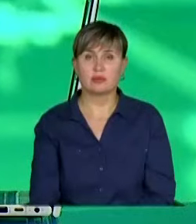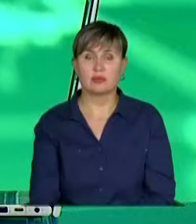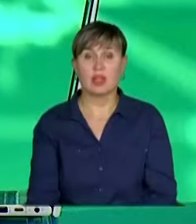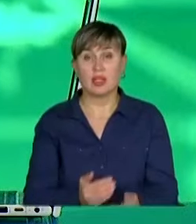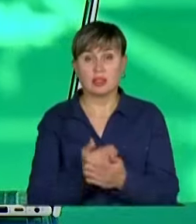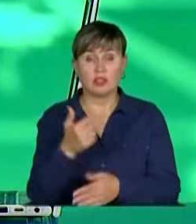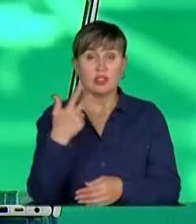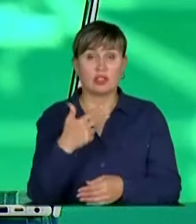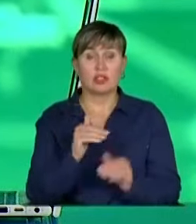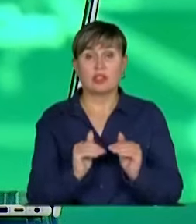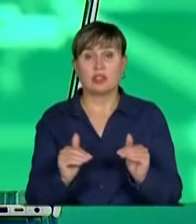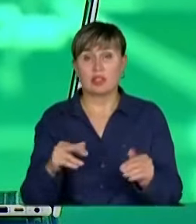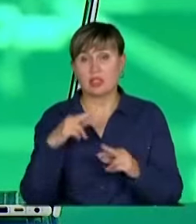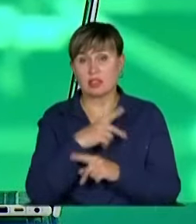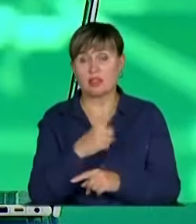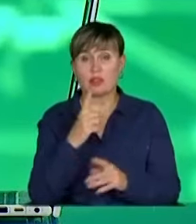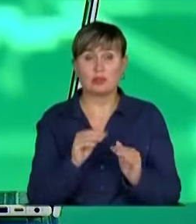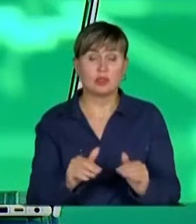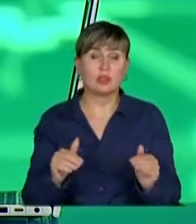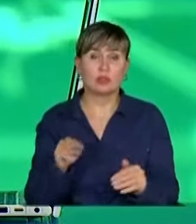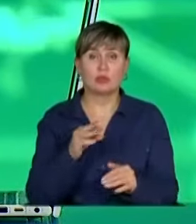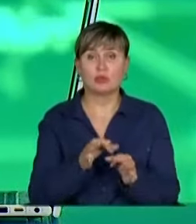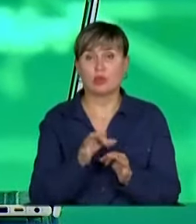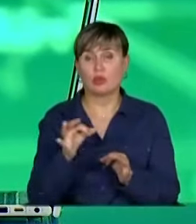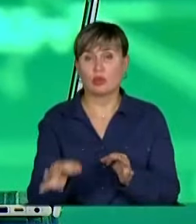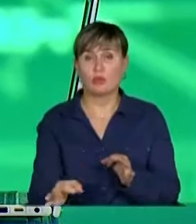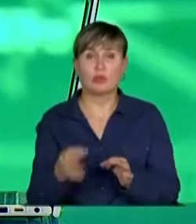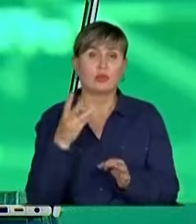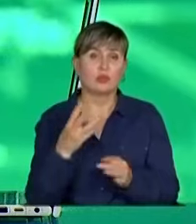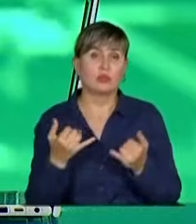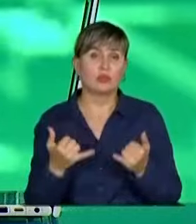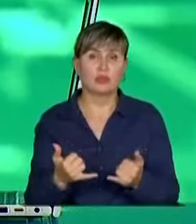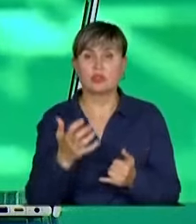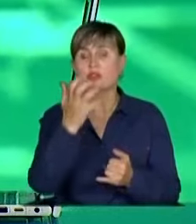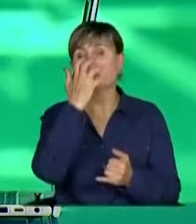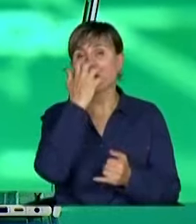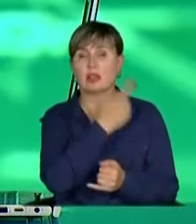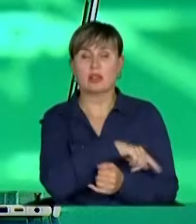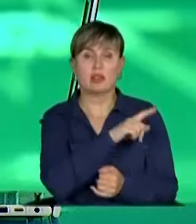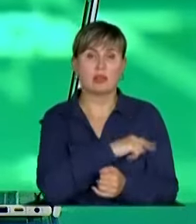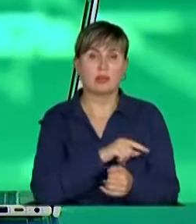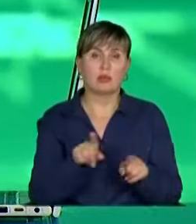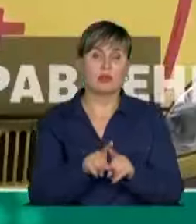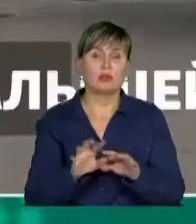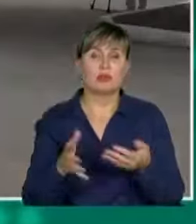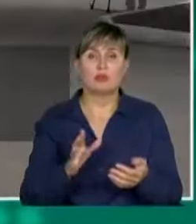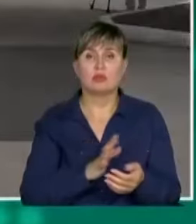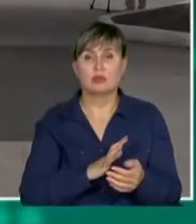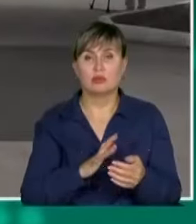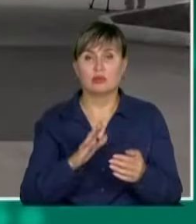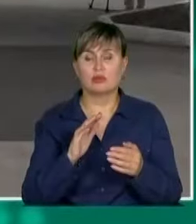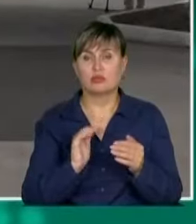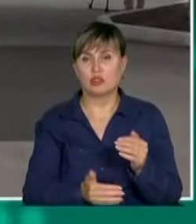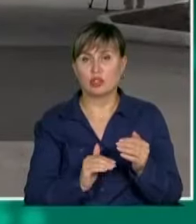Свыше 30 малышей отравились в одном из детсадов Туркестанской области. Трое сейчас в реанимации. Вопиющий случай произошел в частном